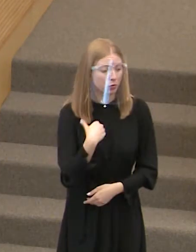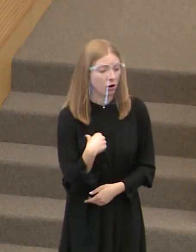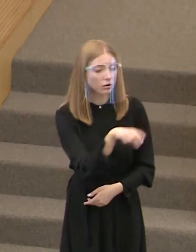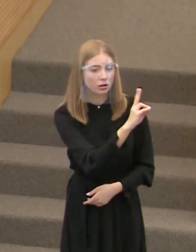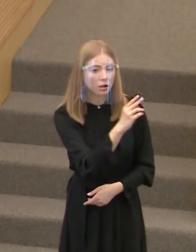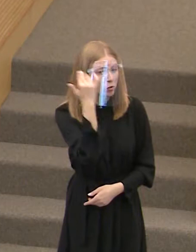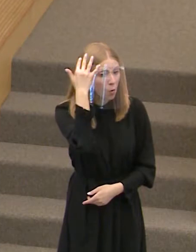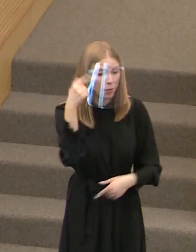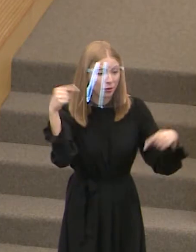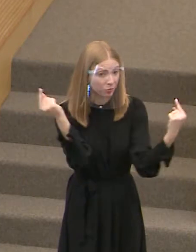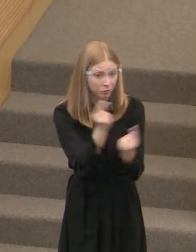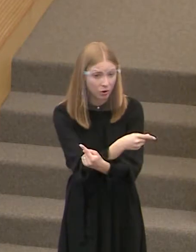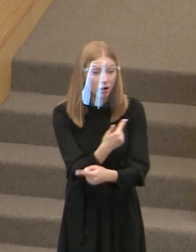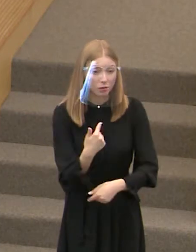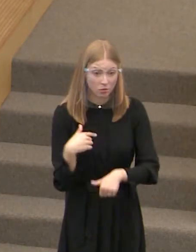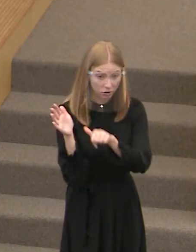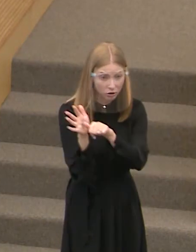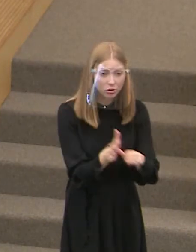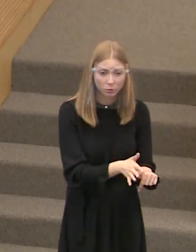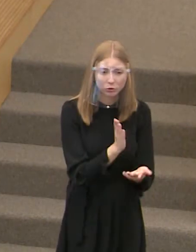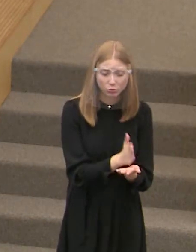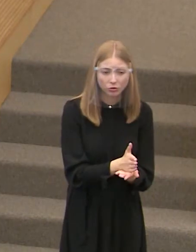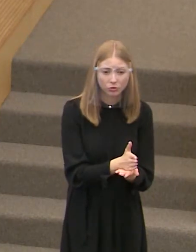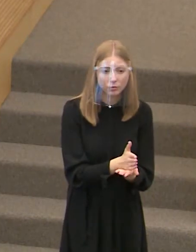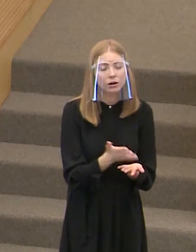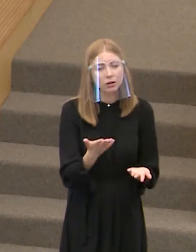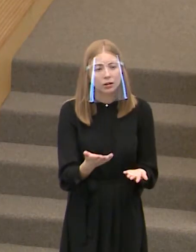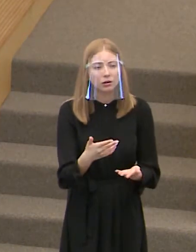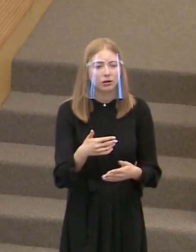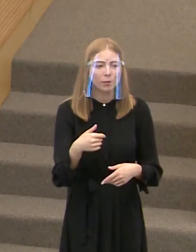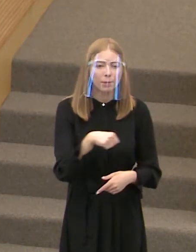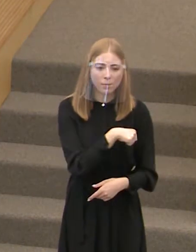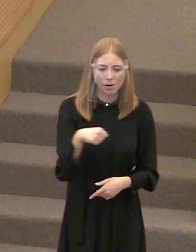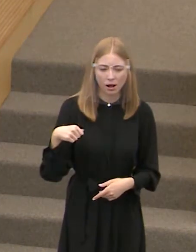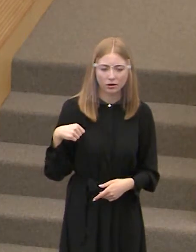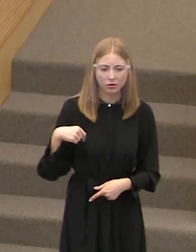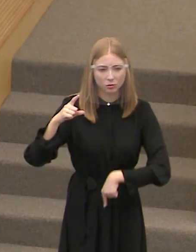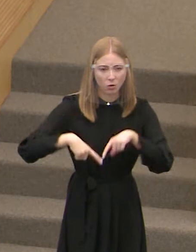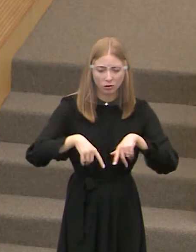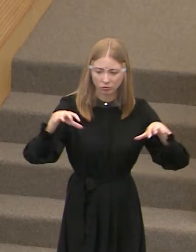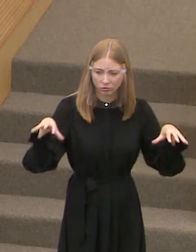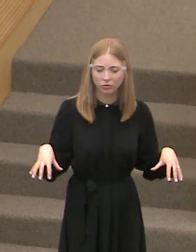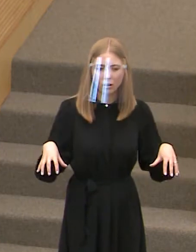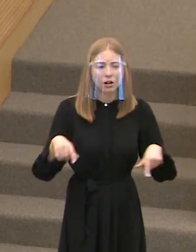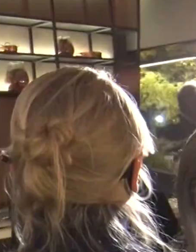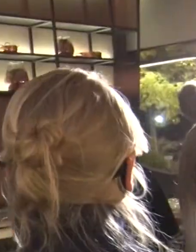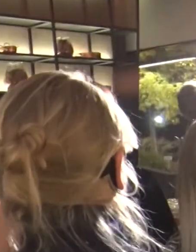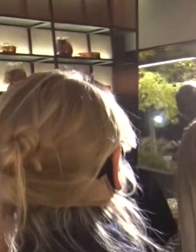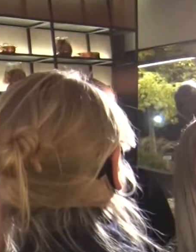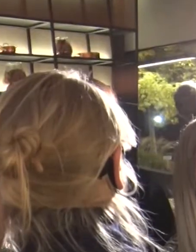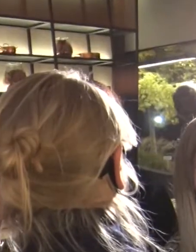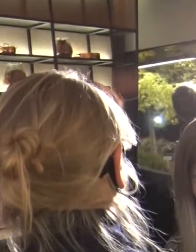patys save pasaudiniai sostą ir viešojo ir dveje įsitvirtinę tiesos ministerijos atstovai.